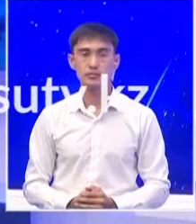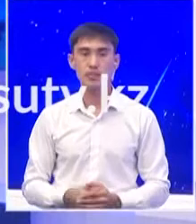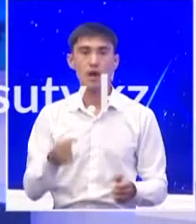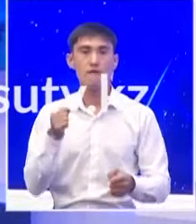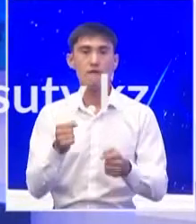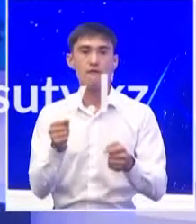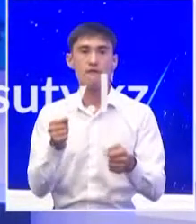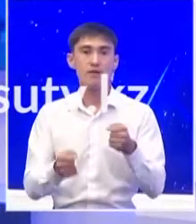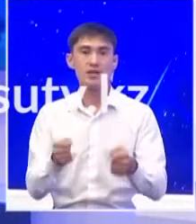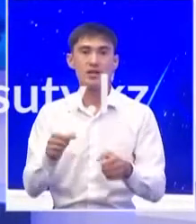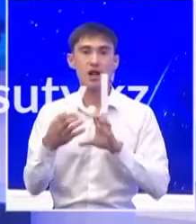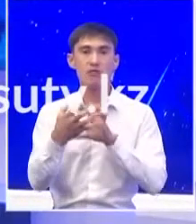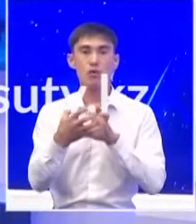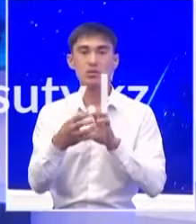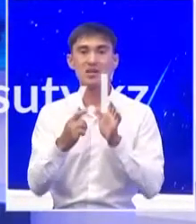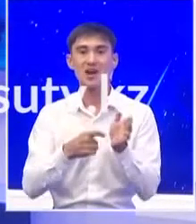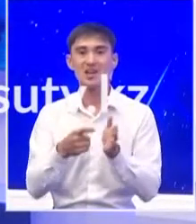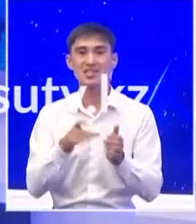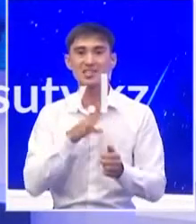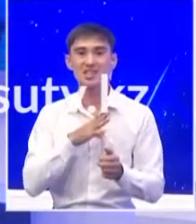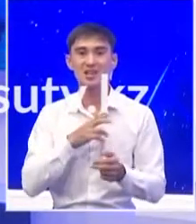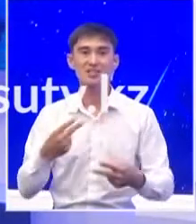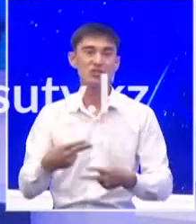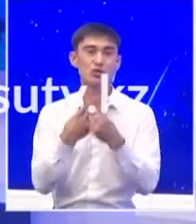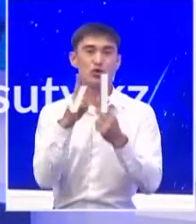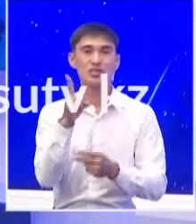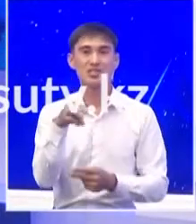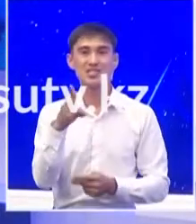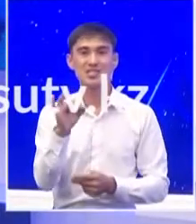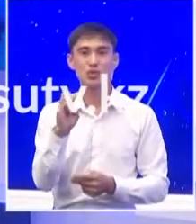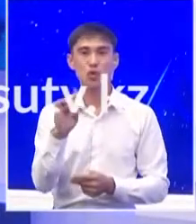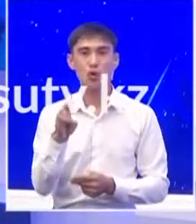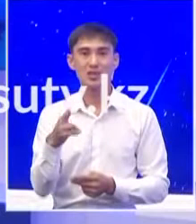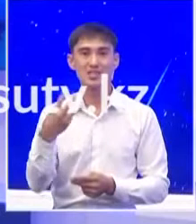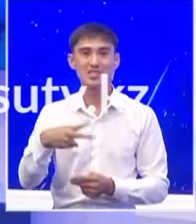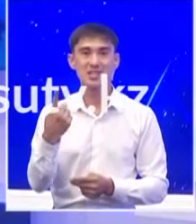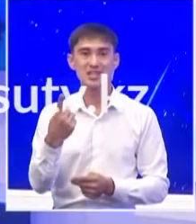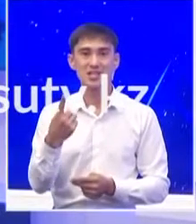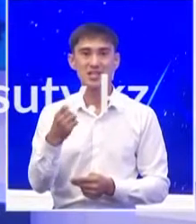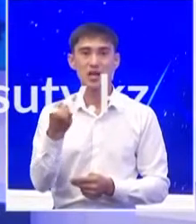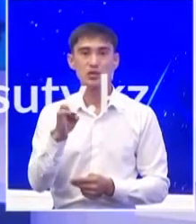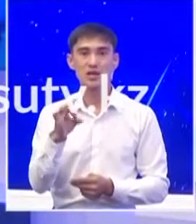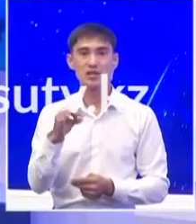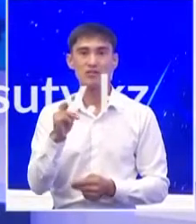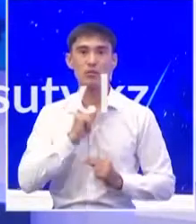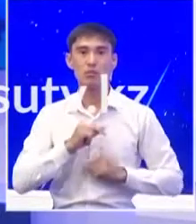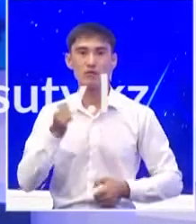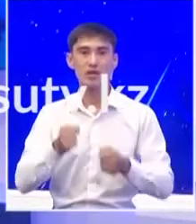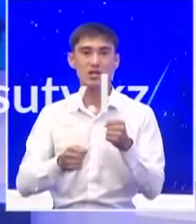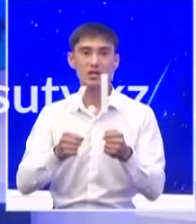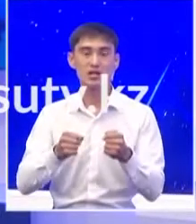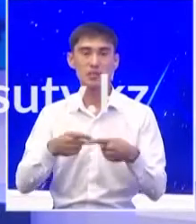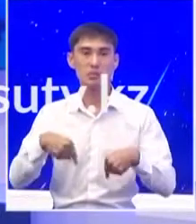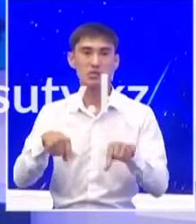Водитель автобуса в Караганде стал звездой TikTok. 31-летний Айдос Аринов работает водителем общественного